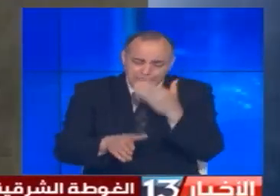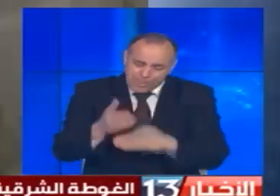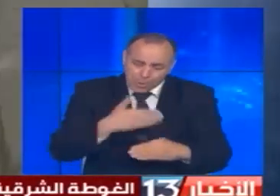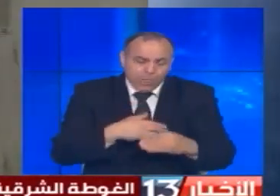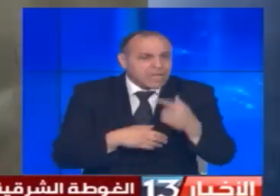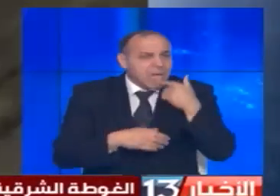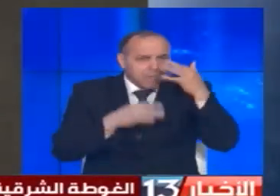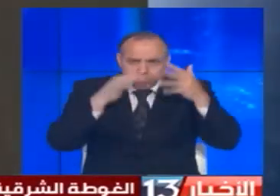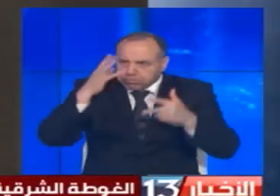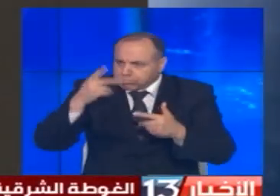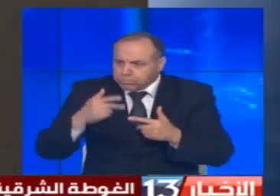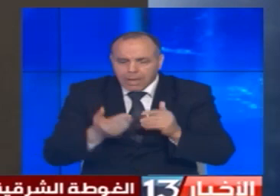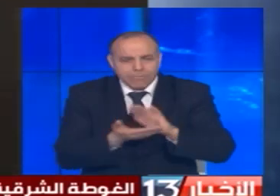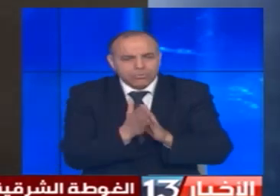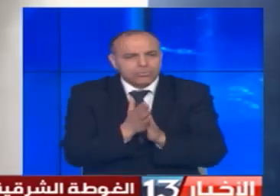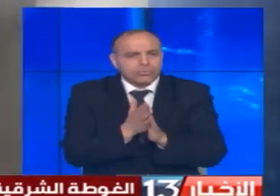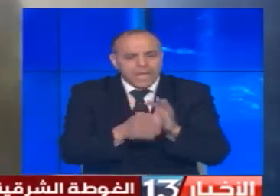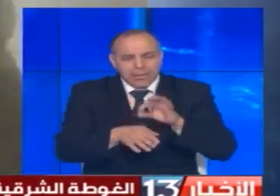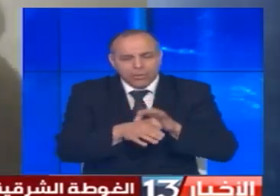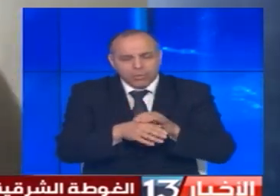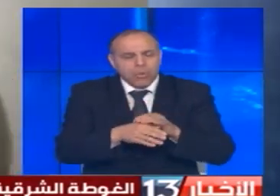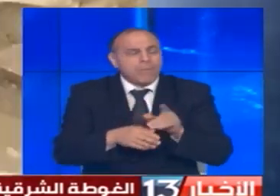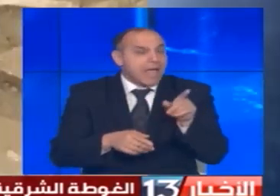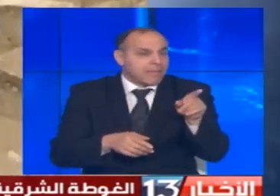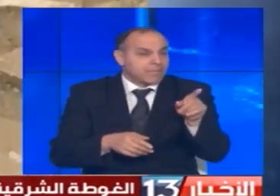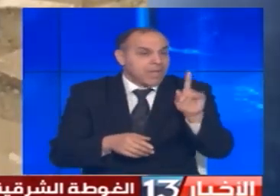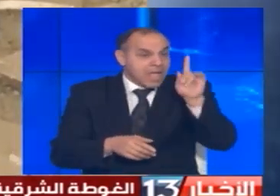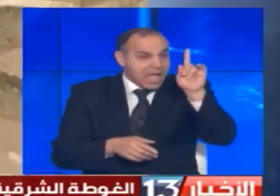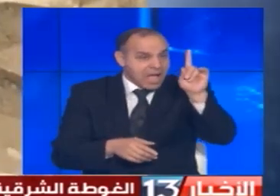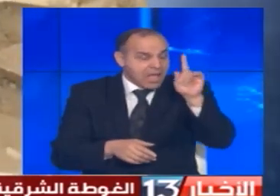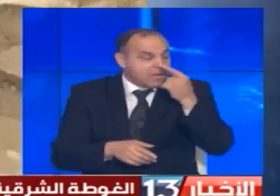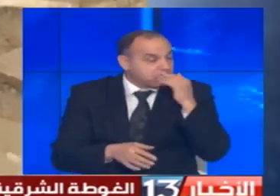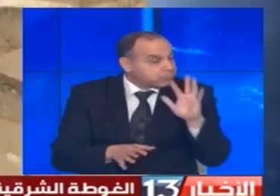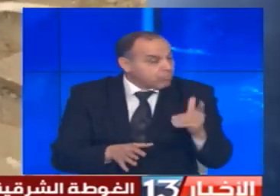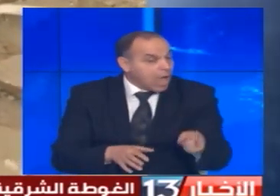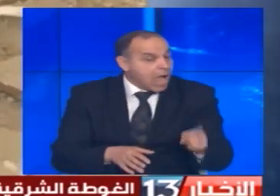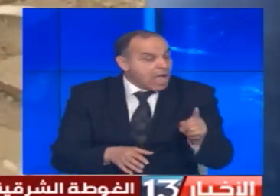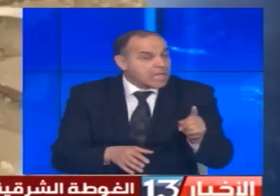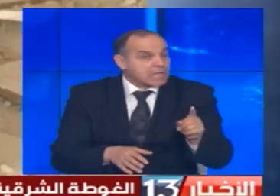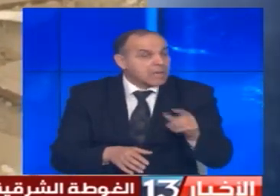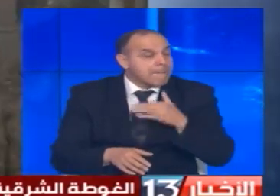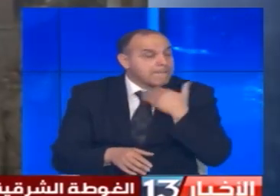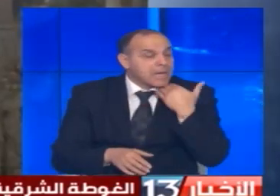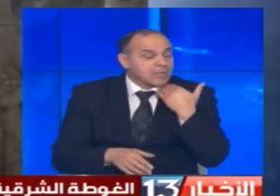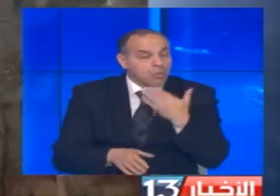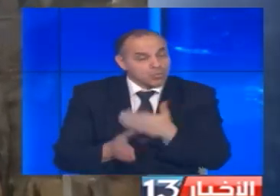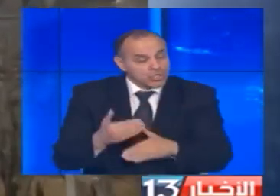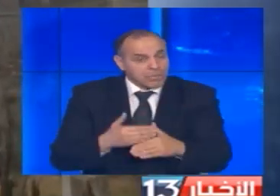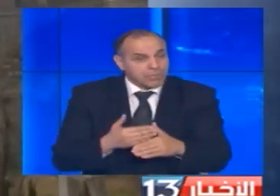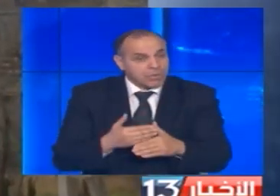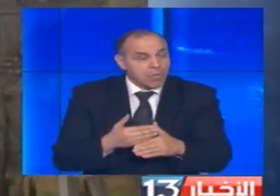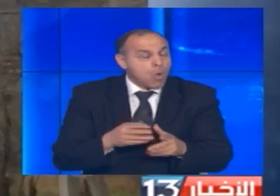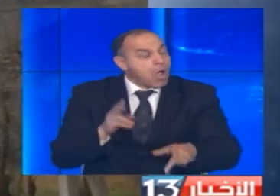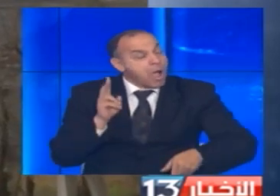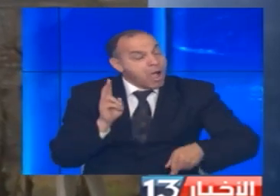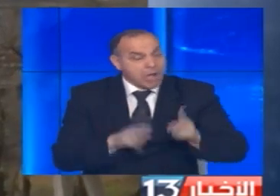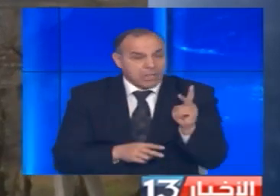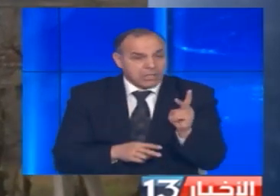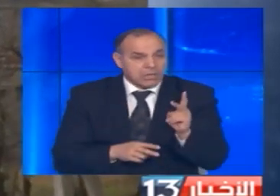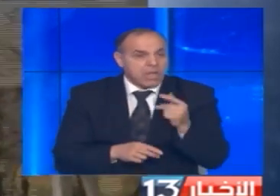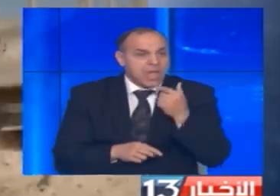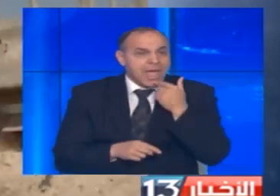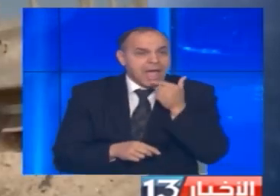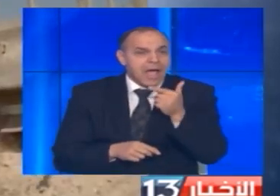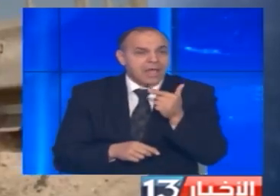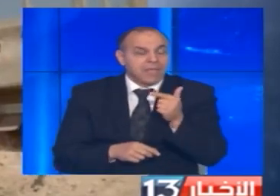حسب إحصائيات منظمة أطباء بلا حدود، التي رجحت أن تكون حصيلة القتلى والمصابين أعلى بكثير بما أنه